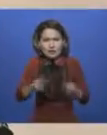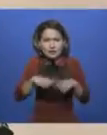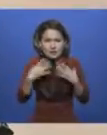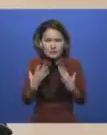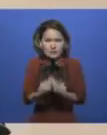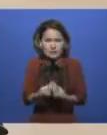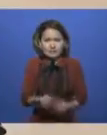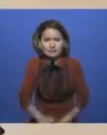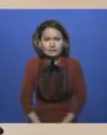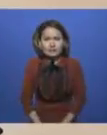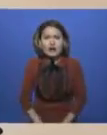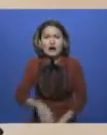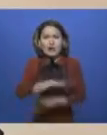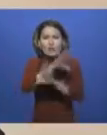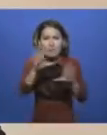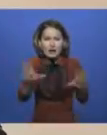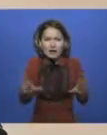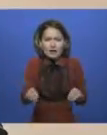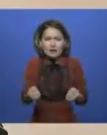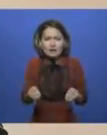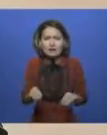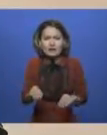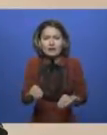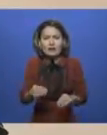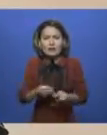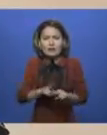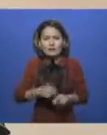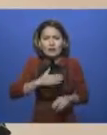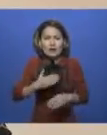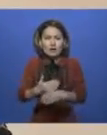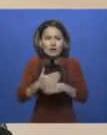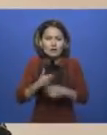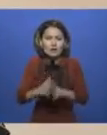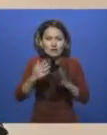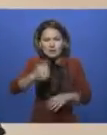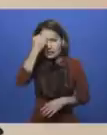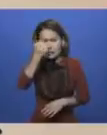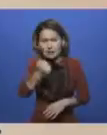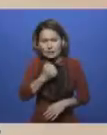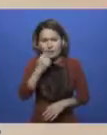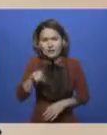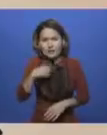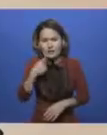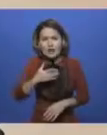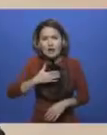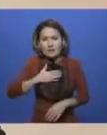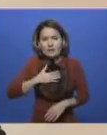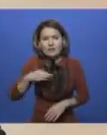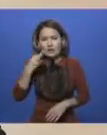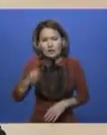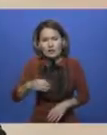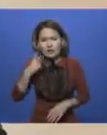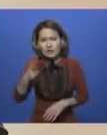Атсалысып жүрген барлық азаматтарға үлкен алғысымды білдірді, бірақ рахметімді айтқым келеді. Осы артында қалған